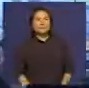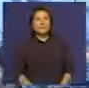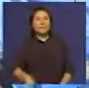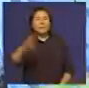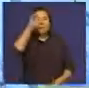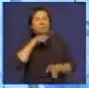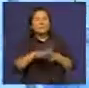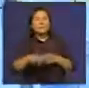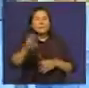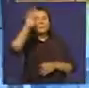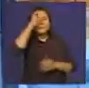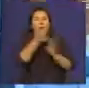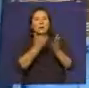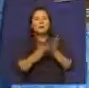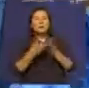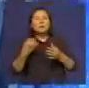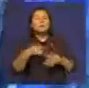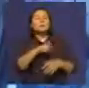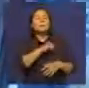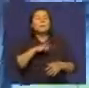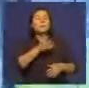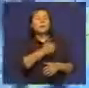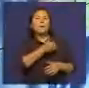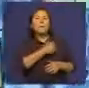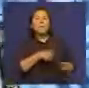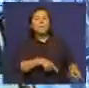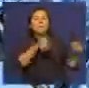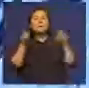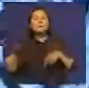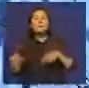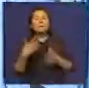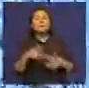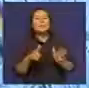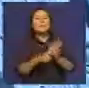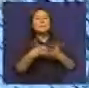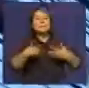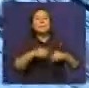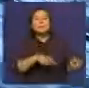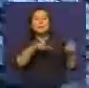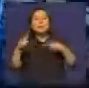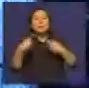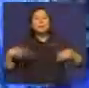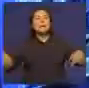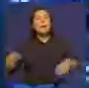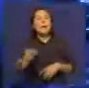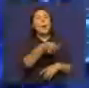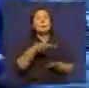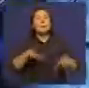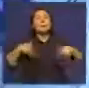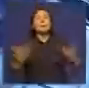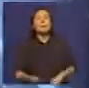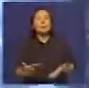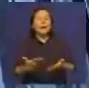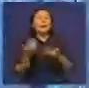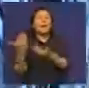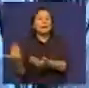стране успешно реализуется программа добровольного переселения. Уже около 10 семей из Мангистау переехали в труднодефицитные регионы. Для этого им